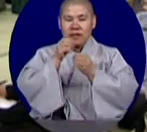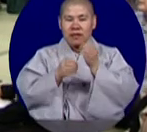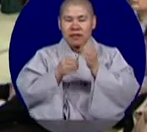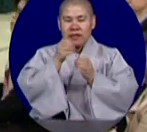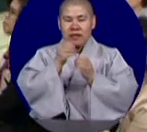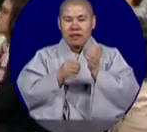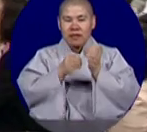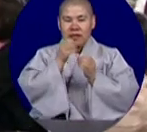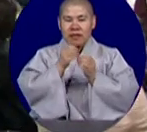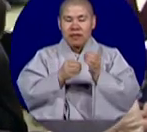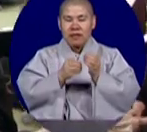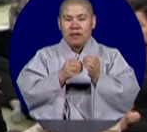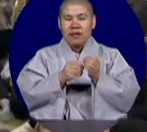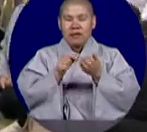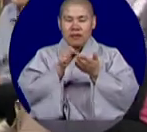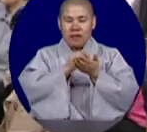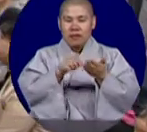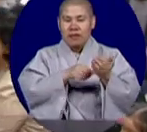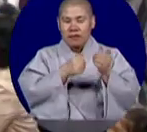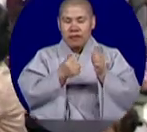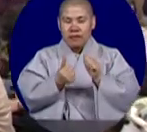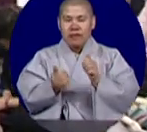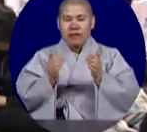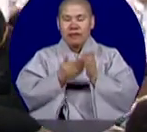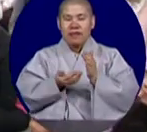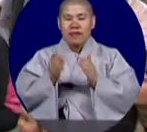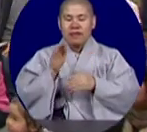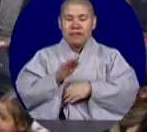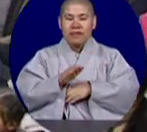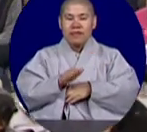돌아가셨는데, 그 임종계가